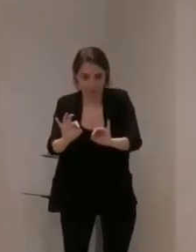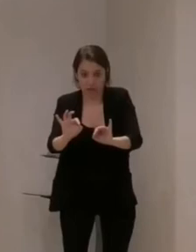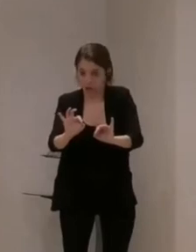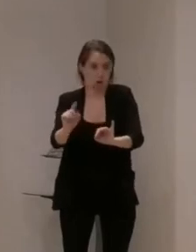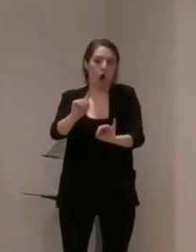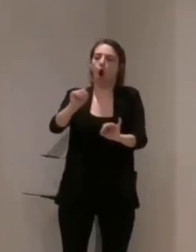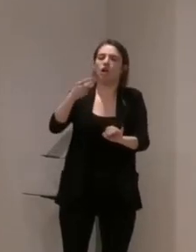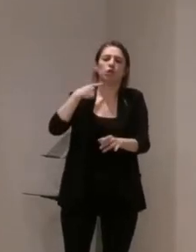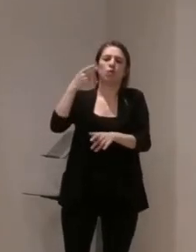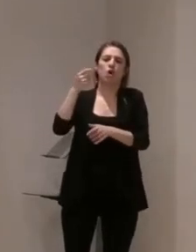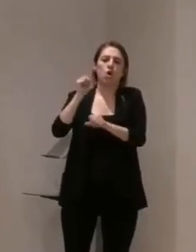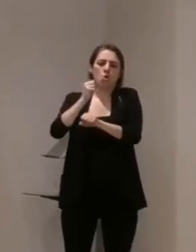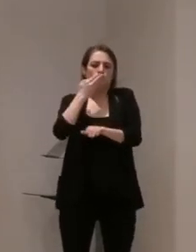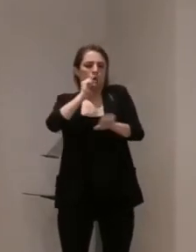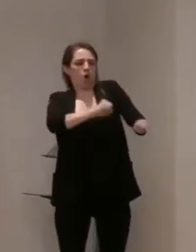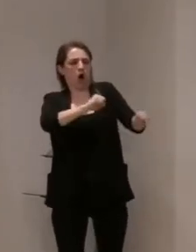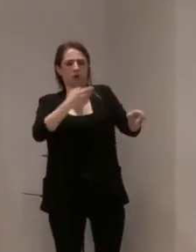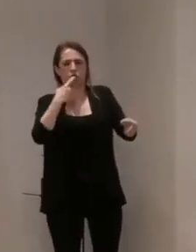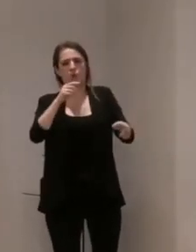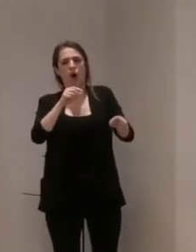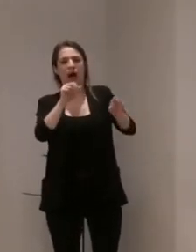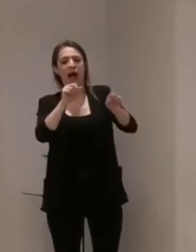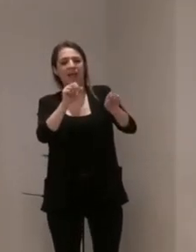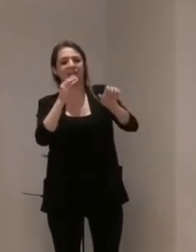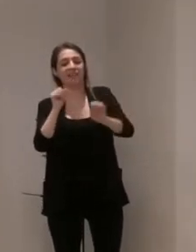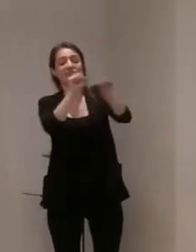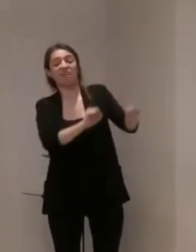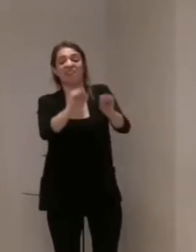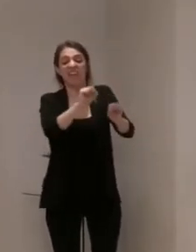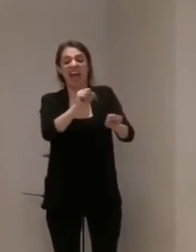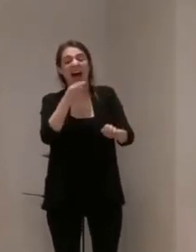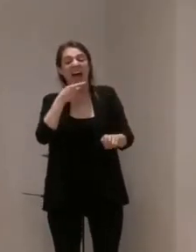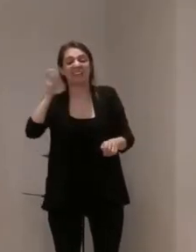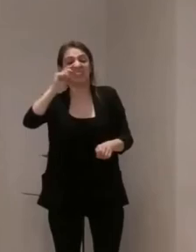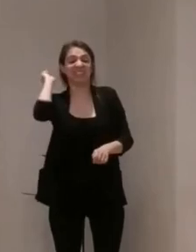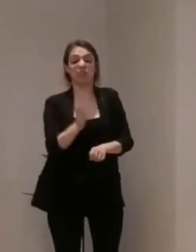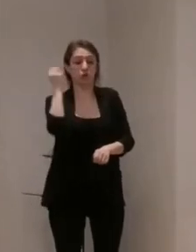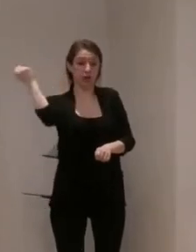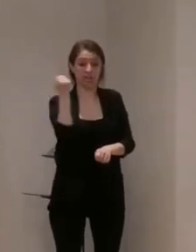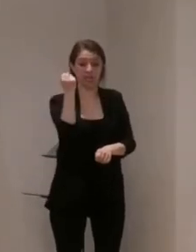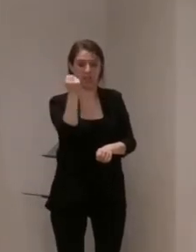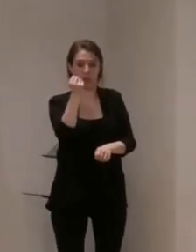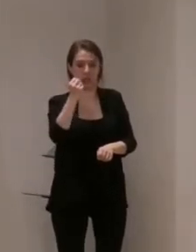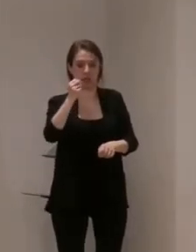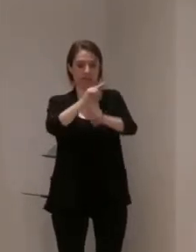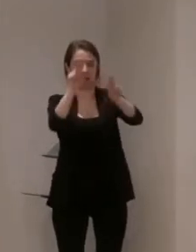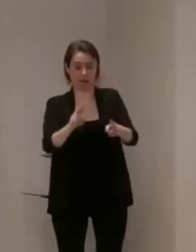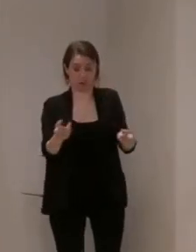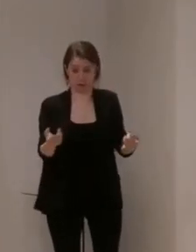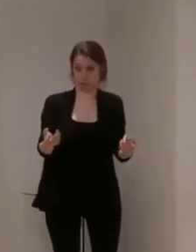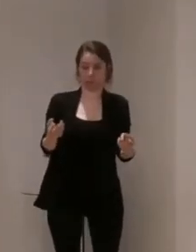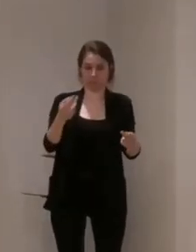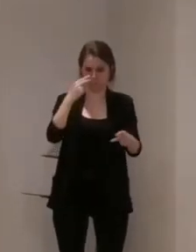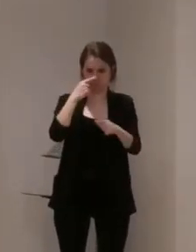va donar suport a aquells assassins de les brigades internacionals, deia això, etc. Cadascú anava dient el que fos. Però era el